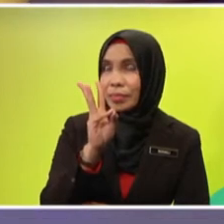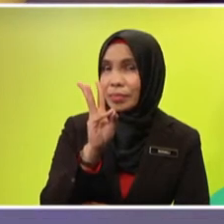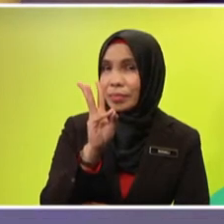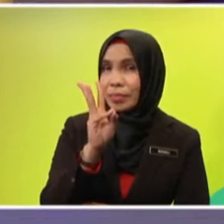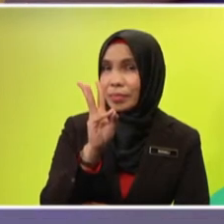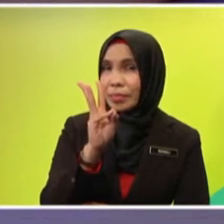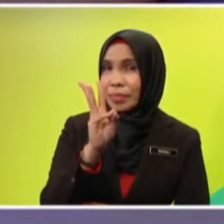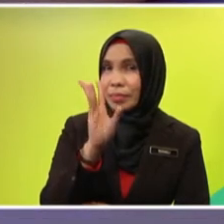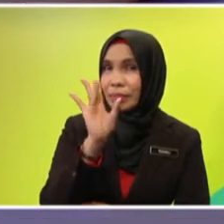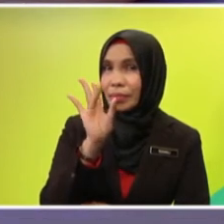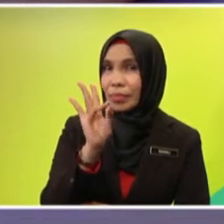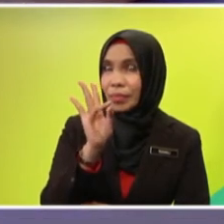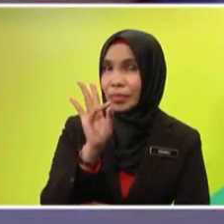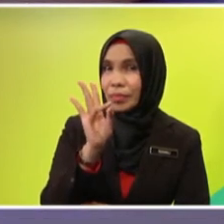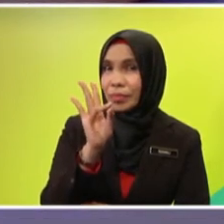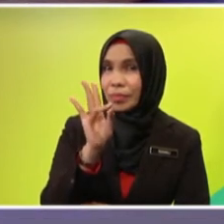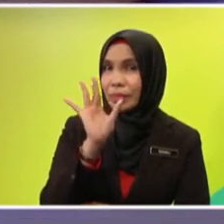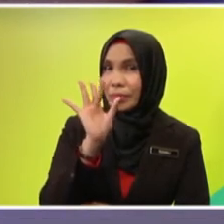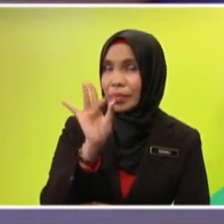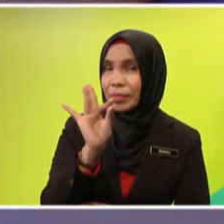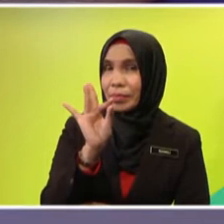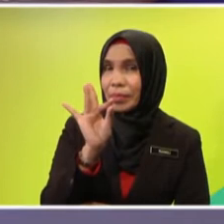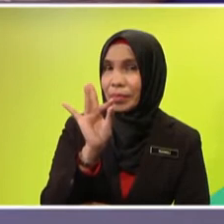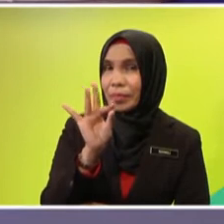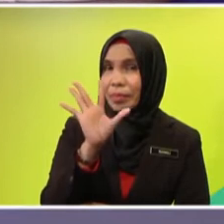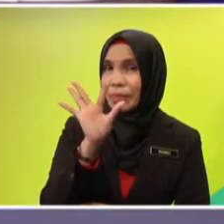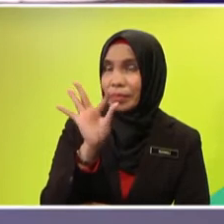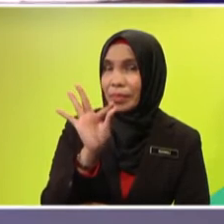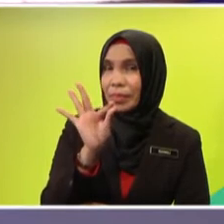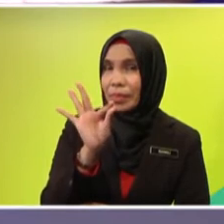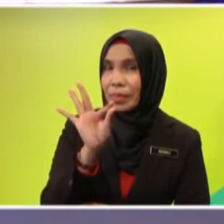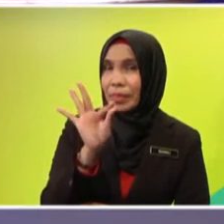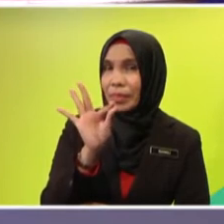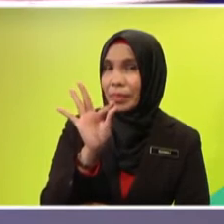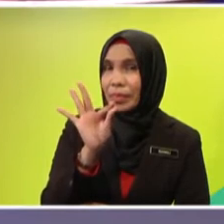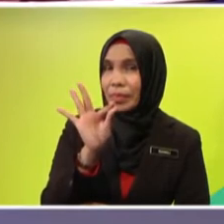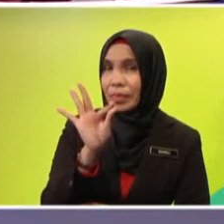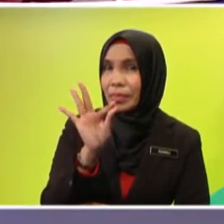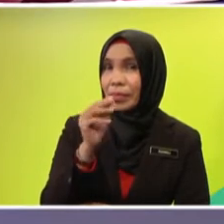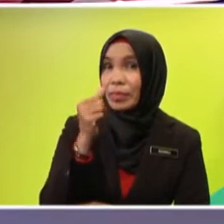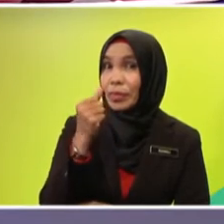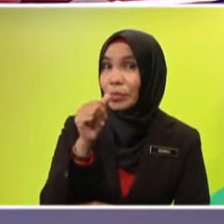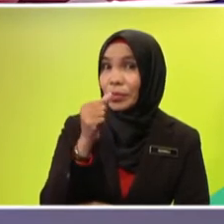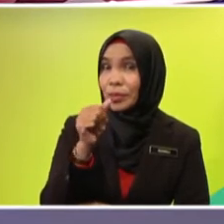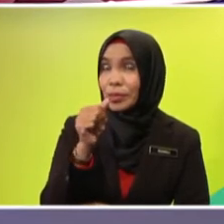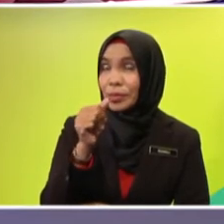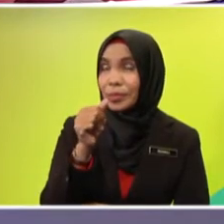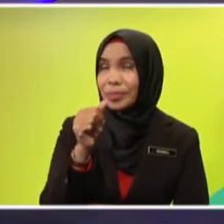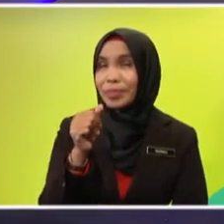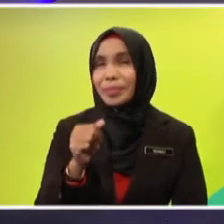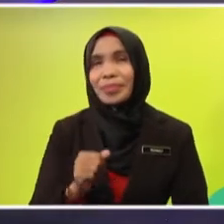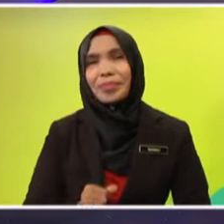kita ada 7 8 9 9 10 10